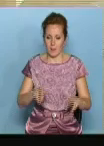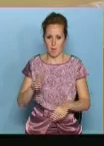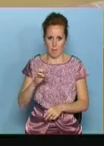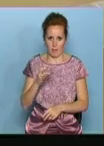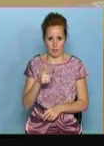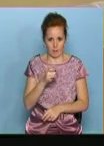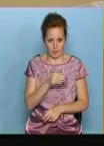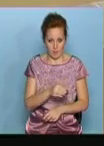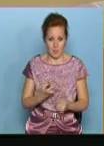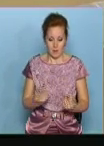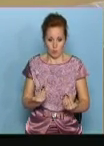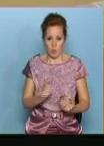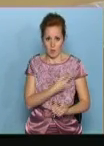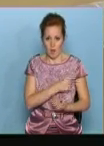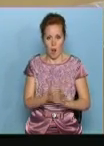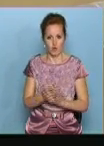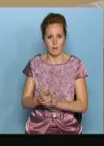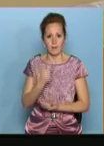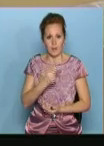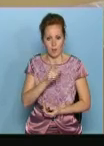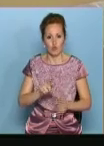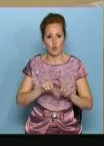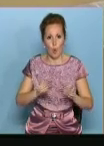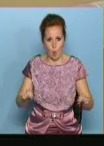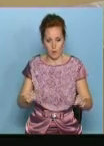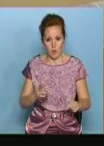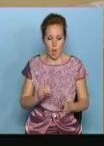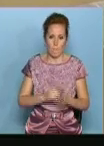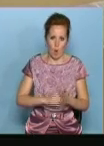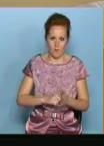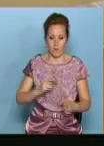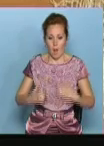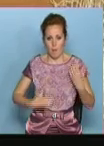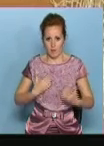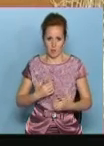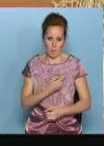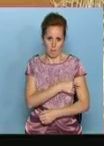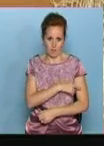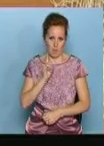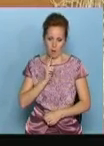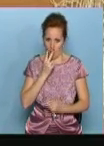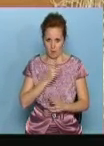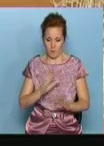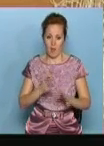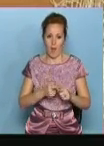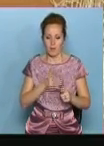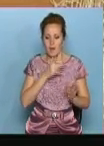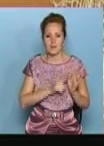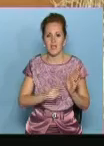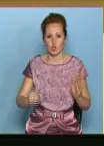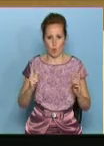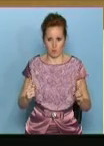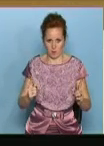с подозрением на серозный менингит лежат трое школьников. Но поводов для паники медики не видят. Это сезонный подъем